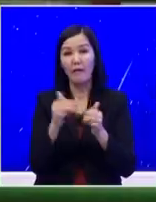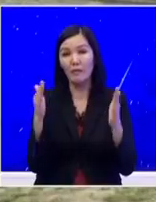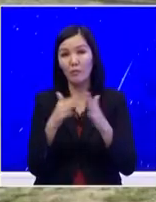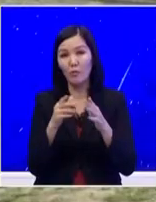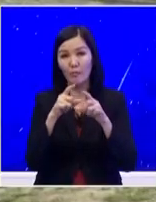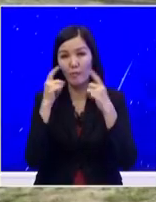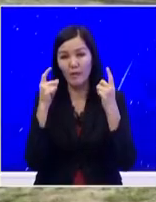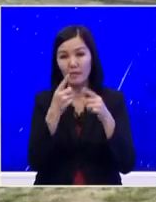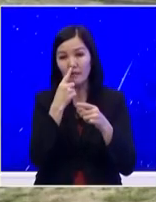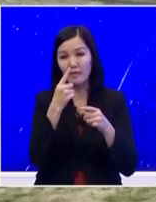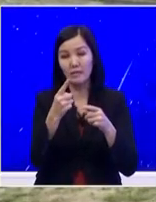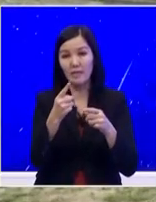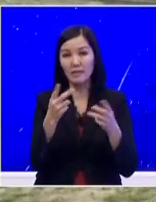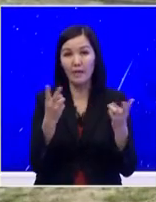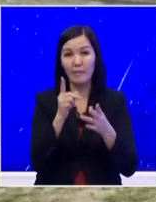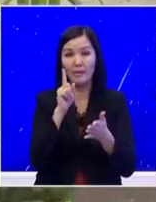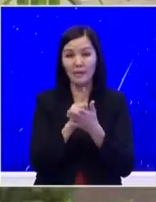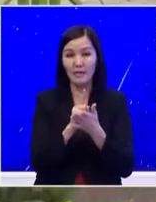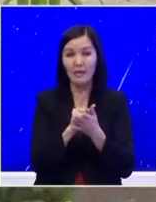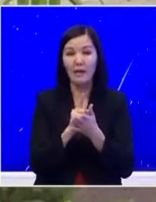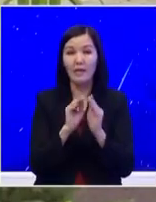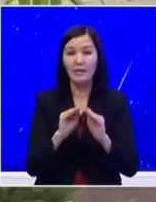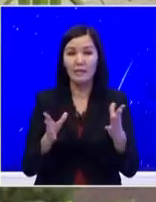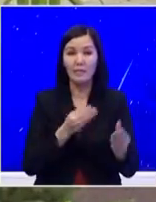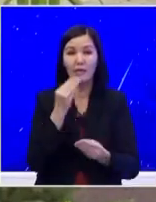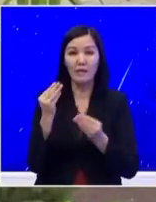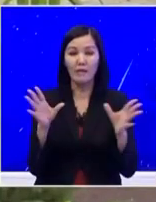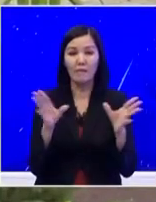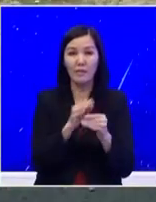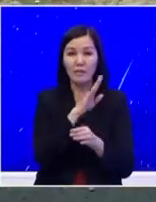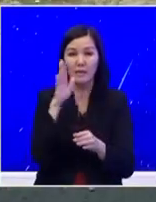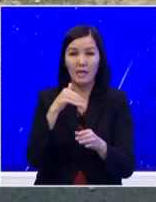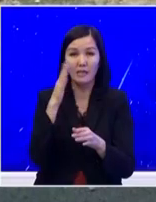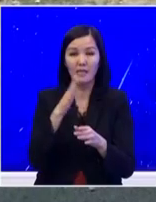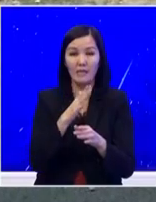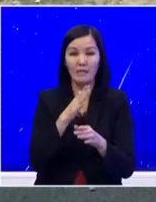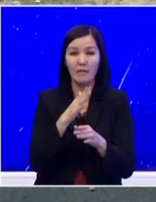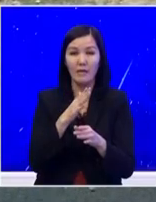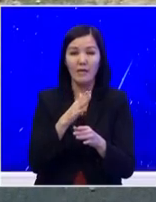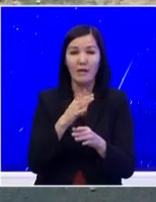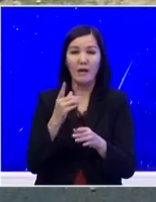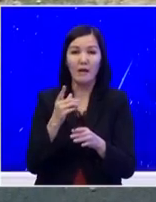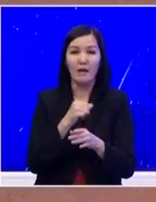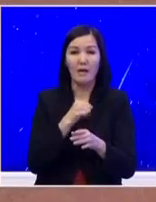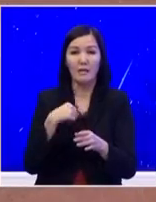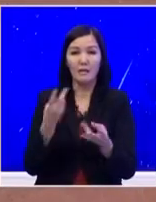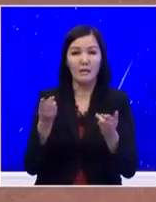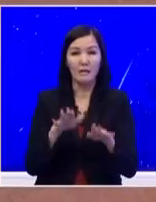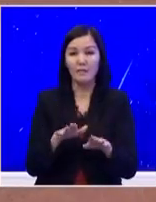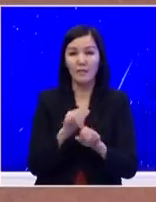и соблюдение дистанции обязательны. Детям играть на улице без сопровождения родителей категорически запрещается.